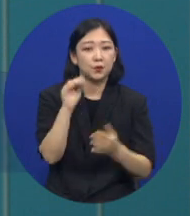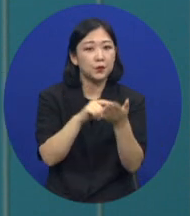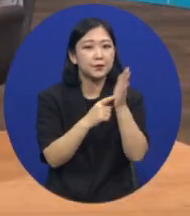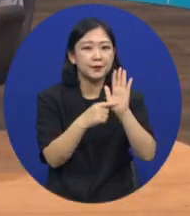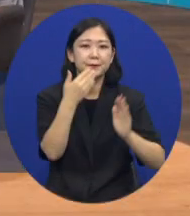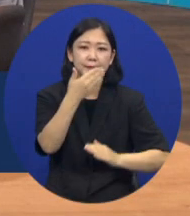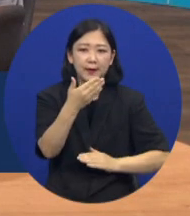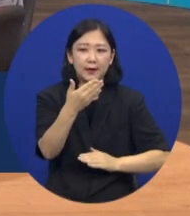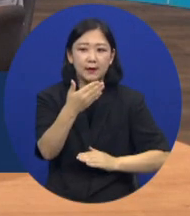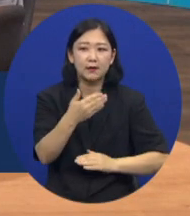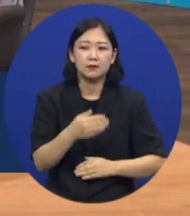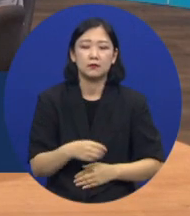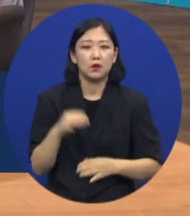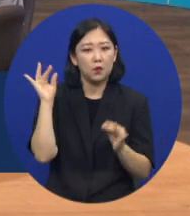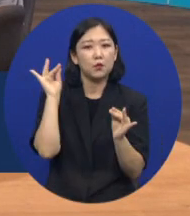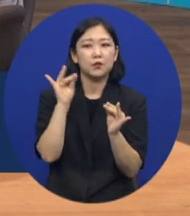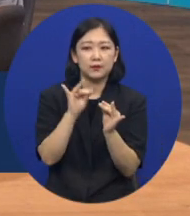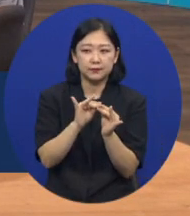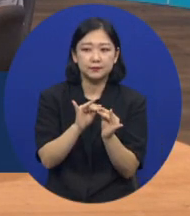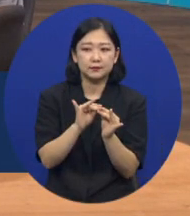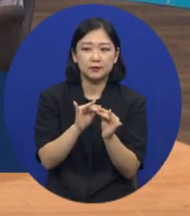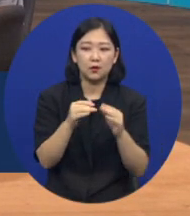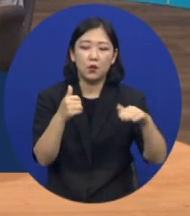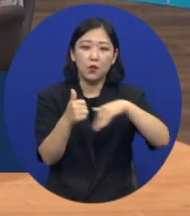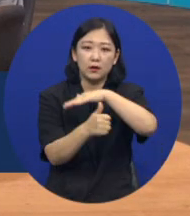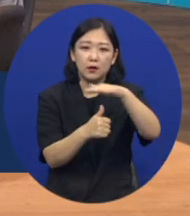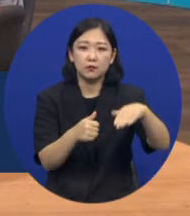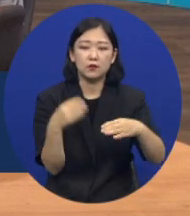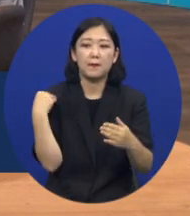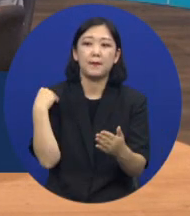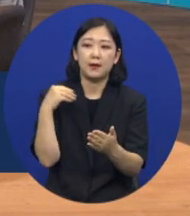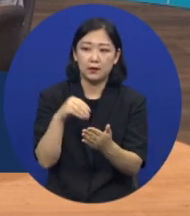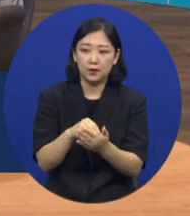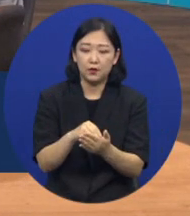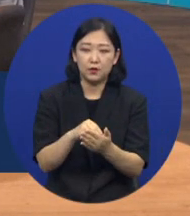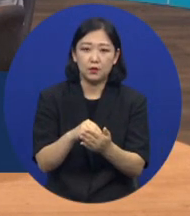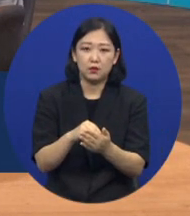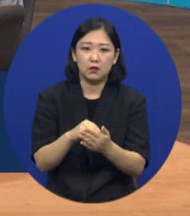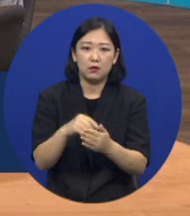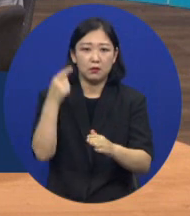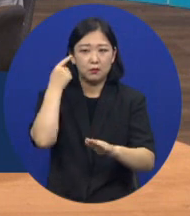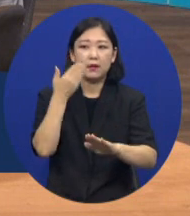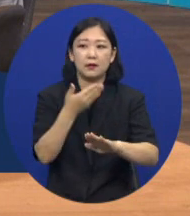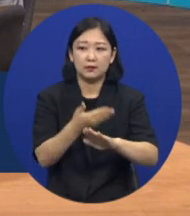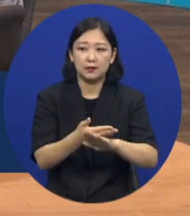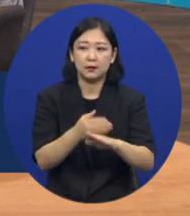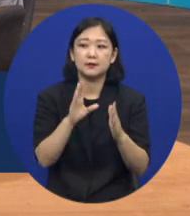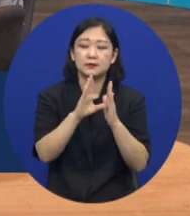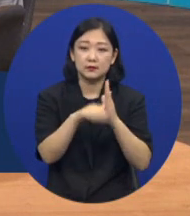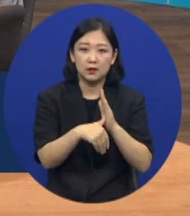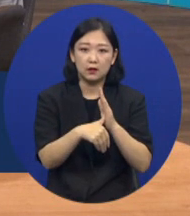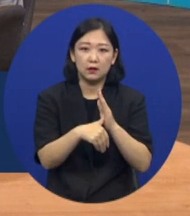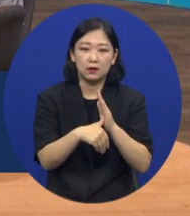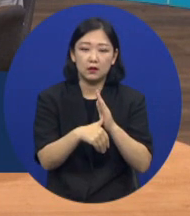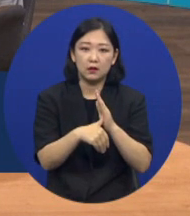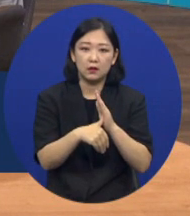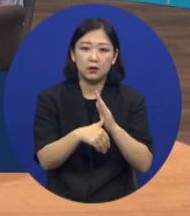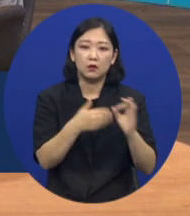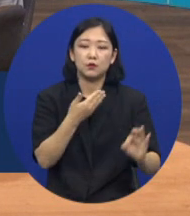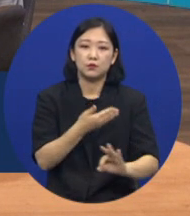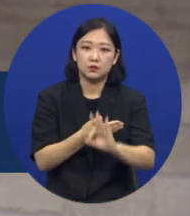하실 수 있나요 예 공감되는 환경부가 반려 또는 부동 일을 할 경우에 그